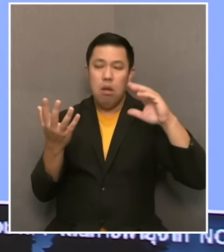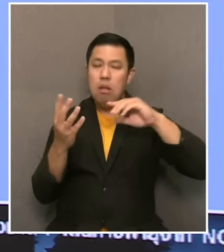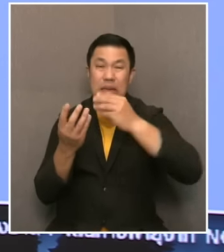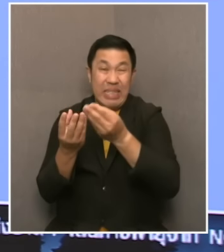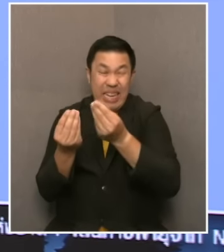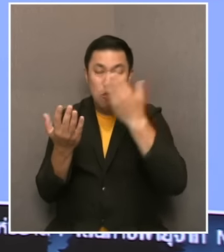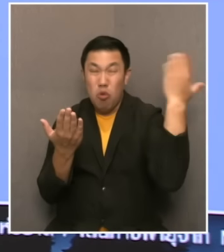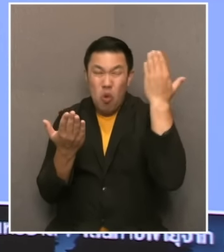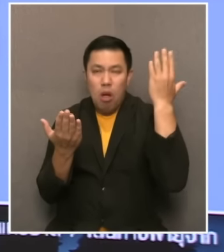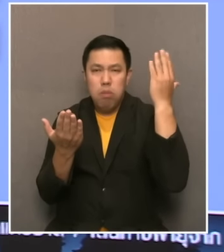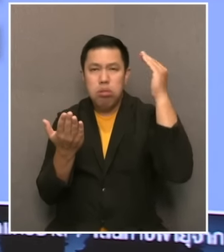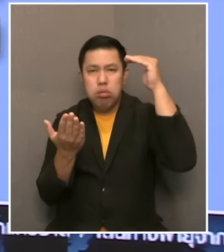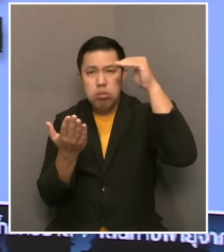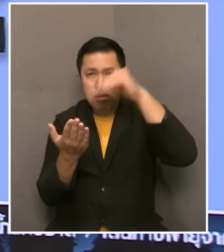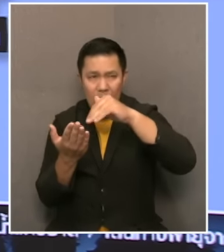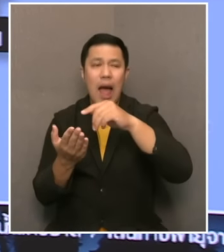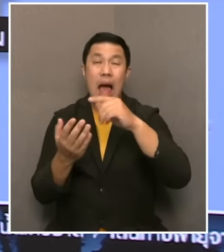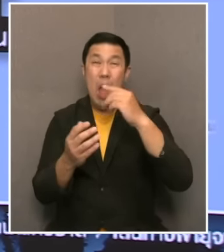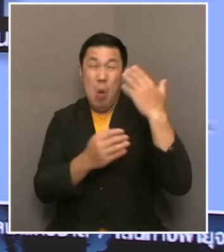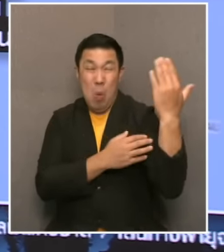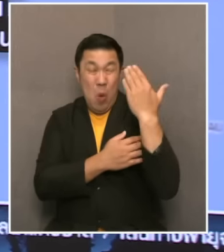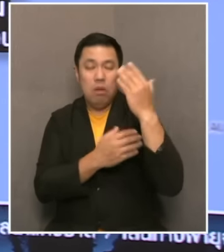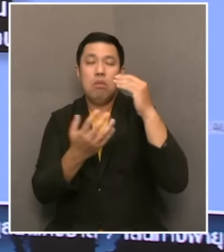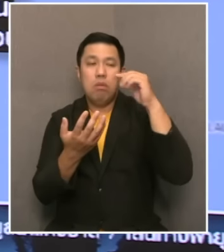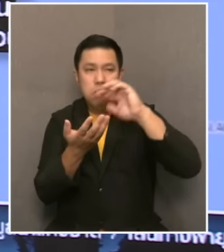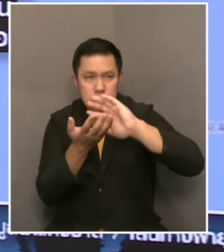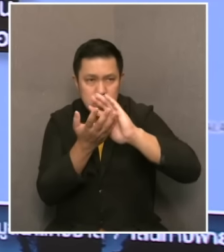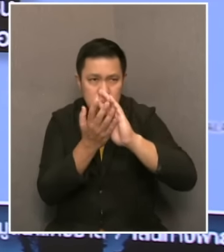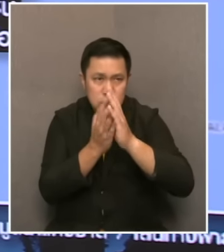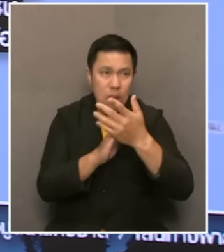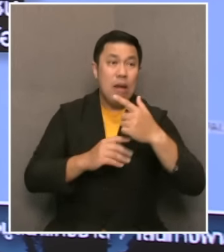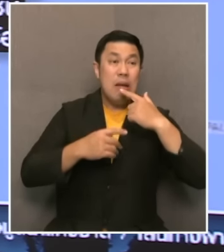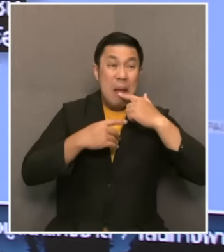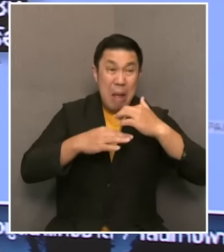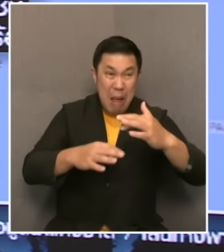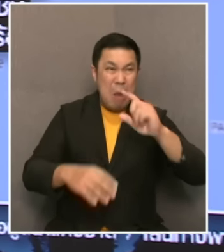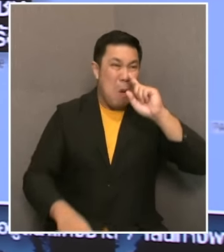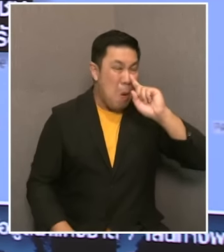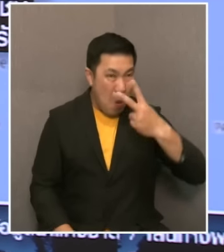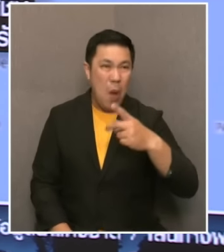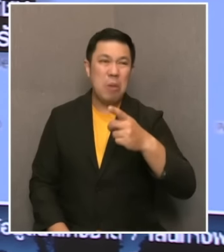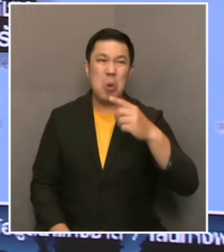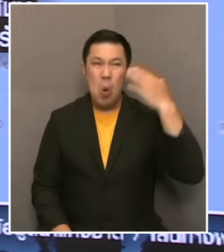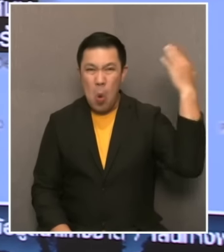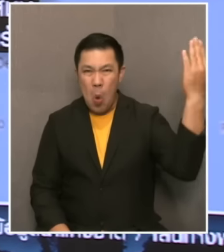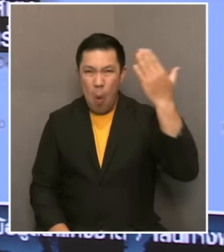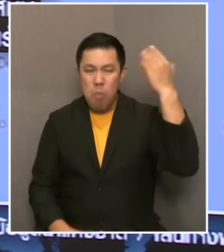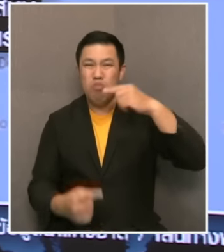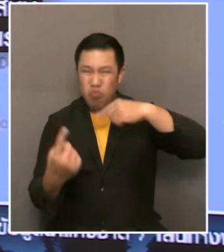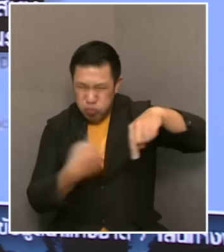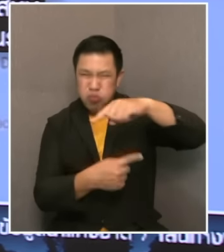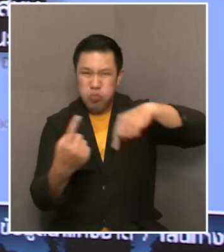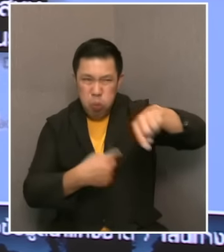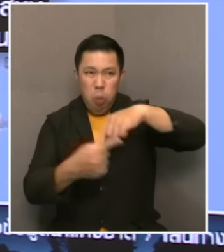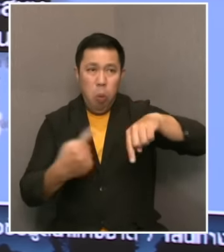าเป็นไต้ฝุ่นนะในทะเลจีนใต้แต่พอกลับมาเจอทะเลอีกนะครับเจอลมที่แรงเพิ่มมากขึ้นก็ทวีก